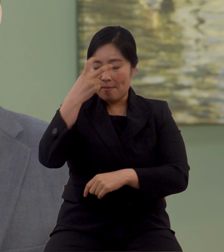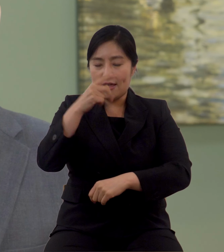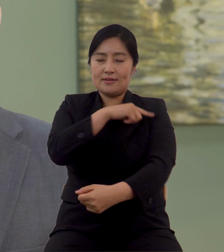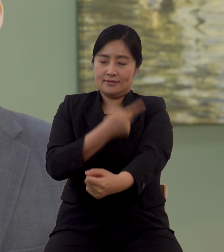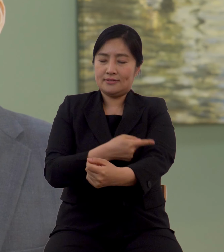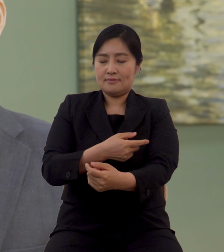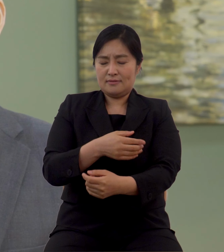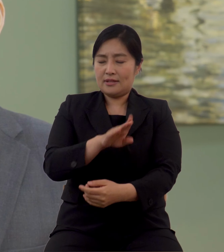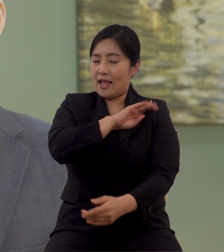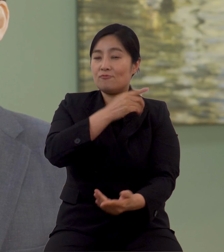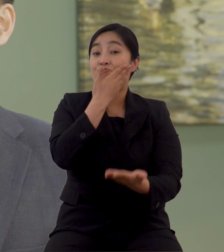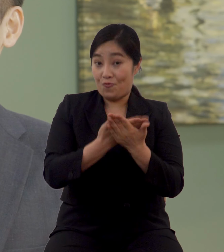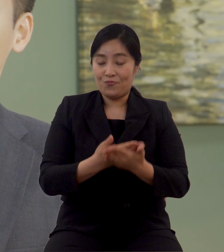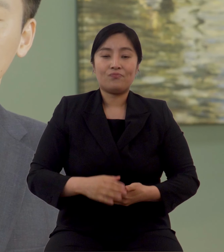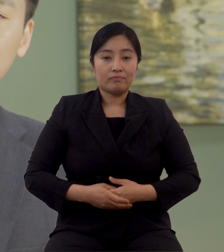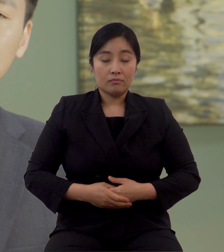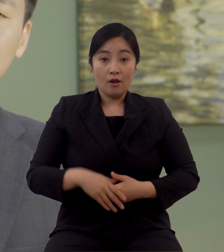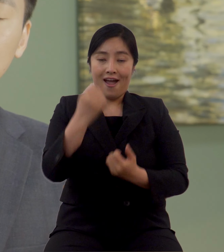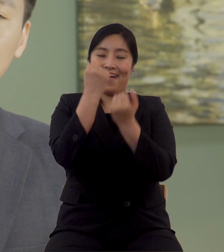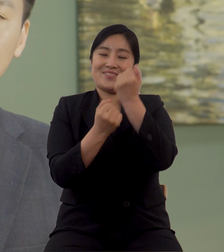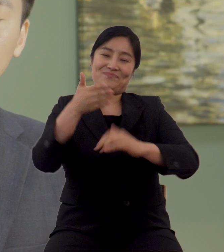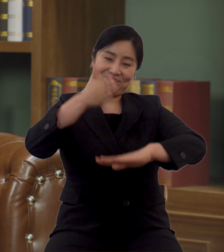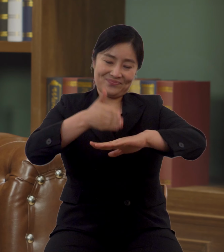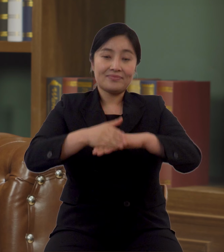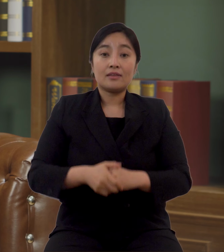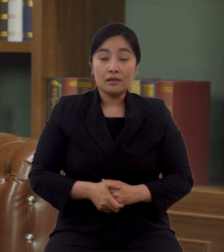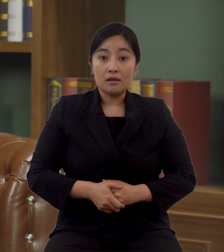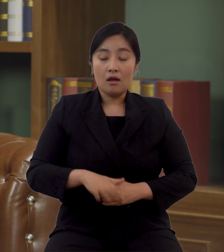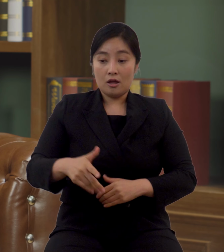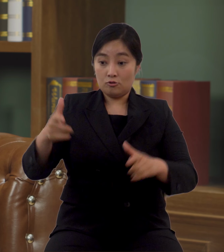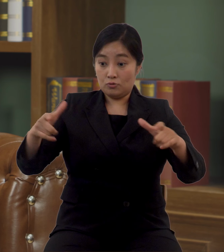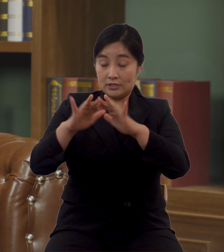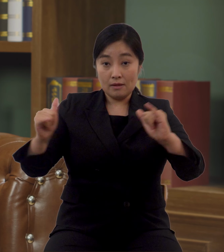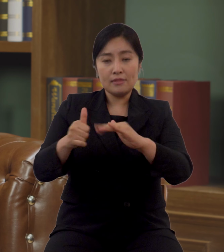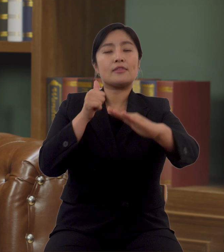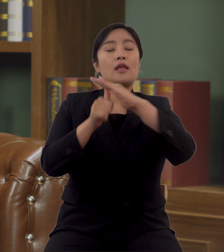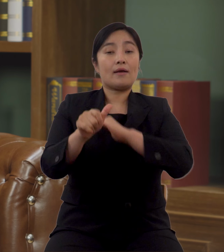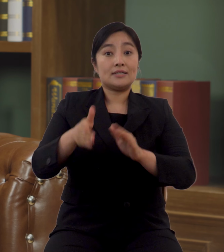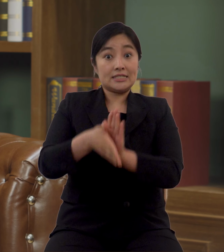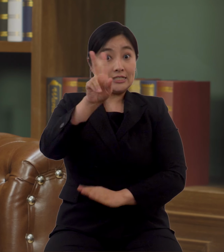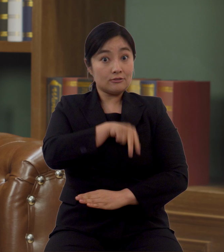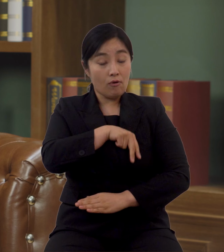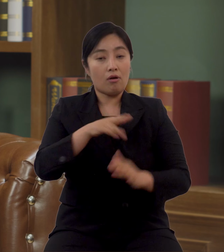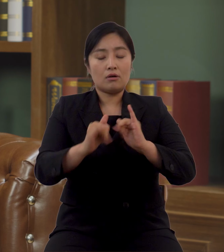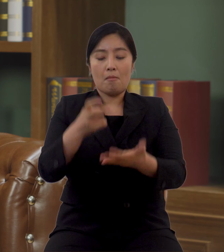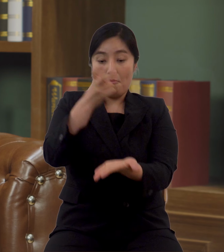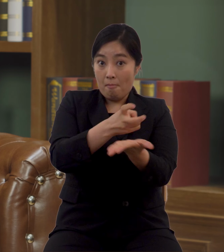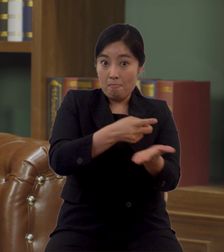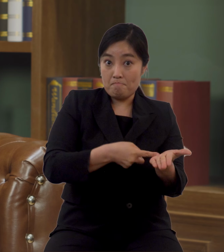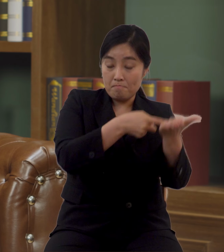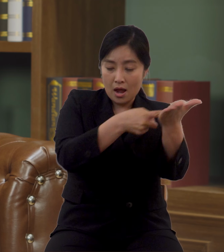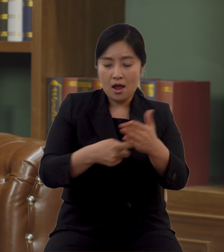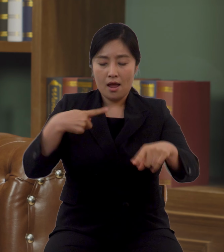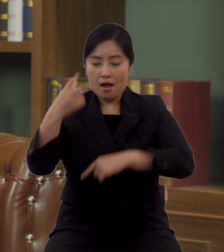핵심이 있다, 이렇게 말할 수 있을 것 같습니다. 네, 설명 감사합니다. 결국 주민을 대표하는 시의원들이 입법과